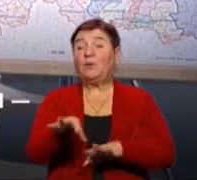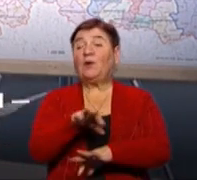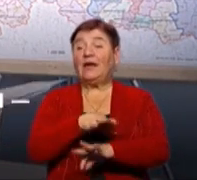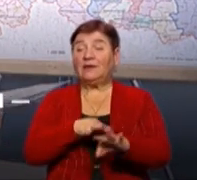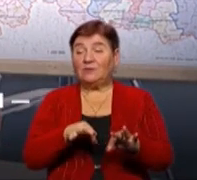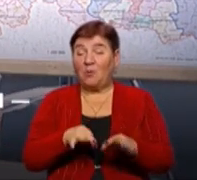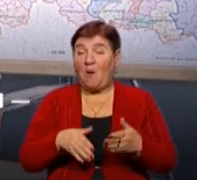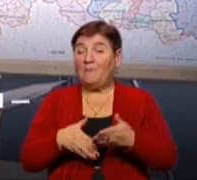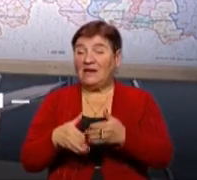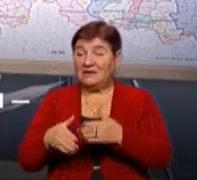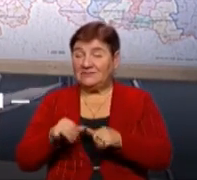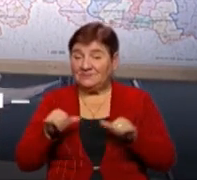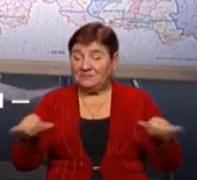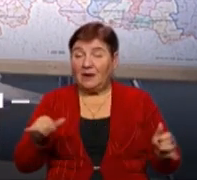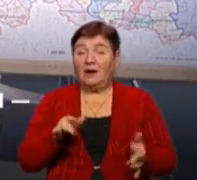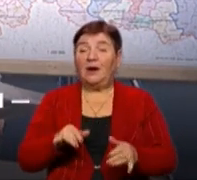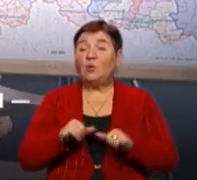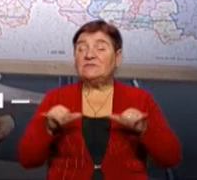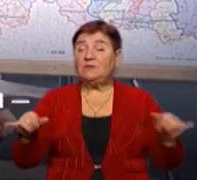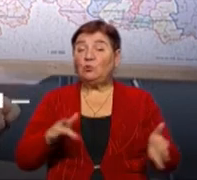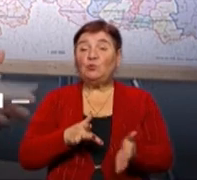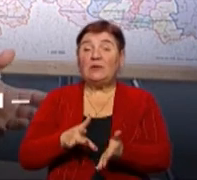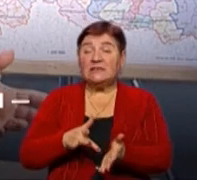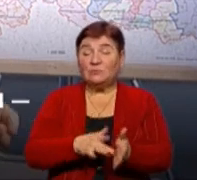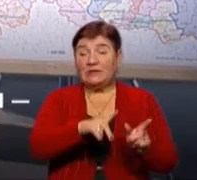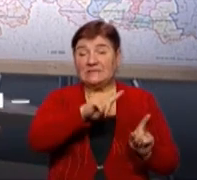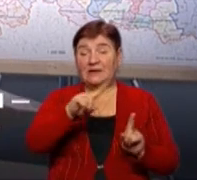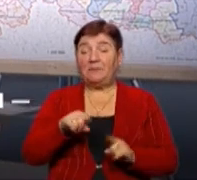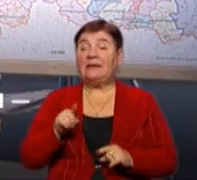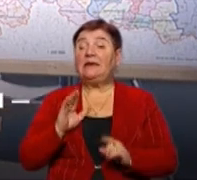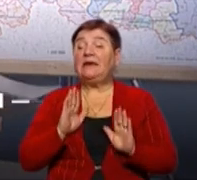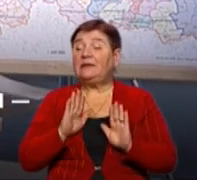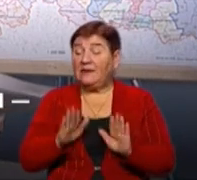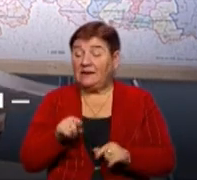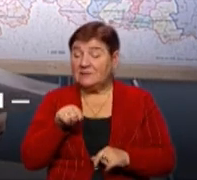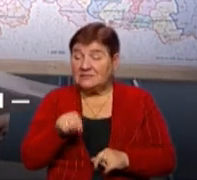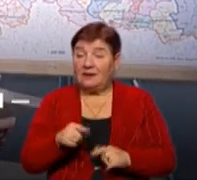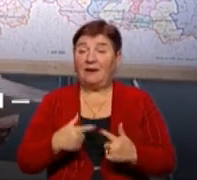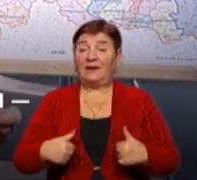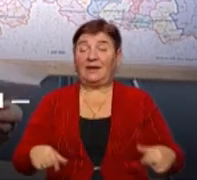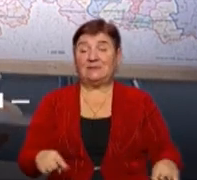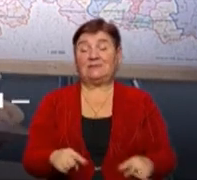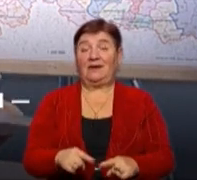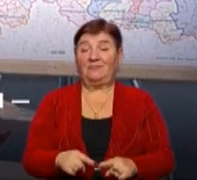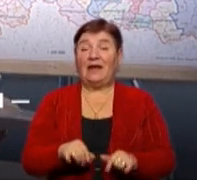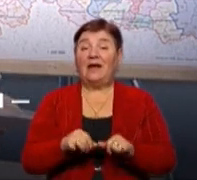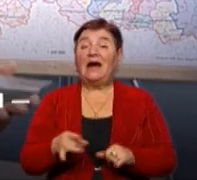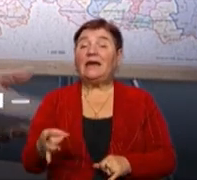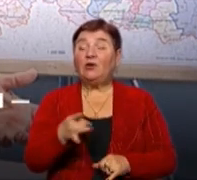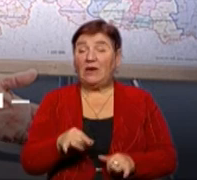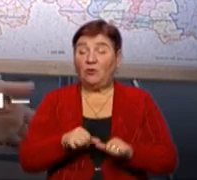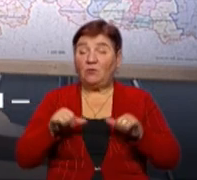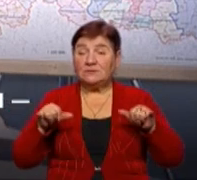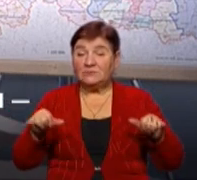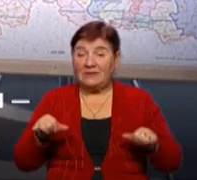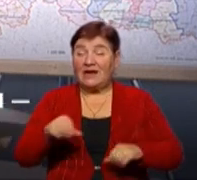проєктного менеджменту, розвитку туризму на Закарпатті. І не тільки ця агенція, але й агенція регіонального розвитку